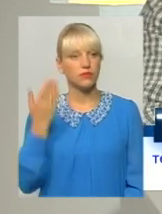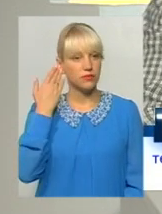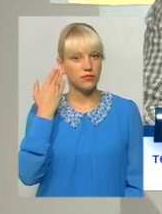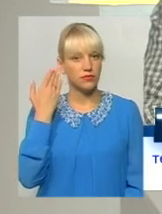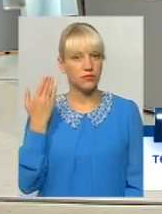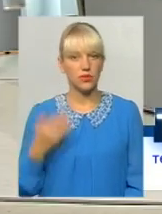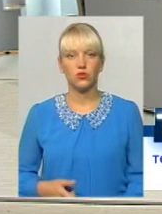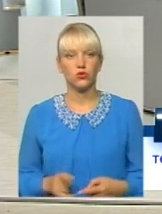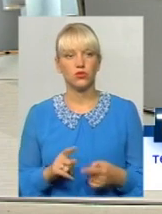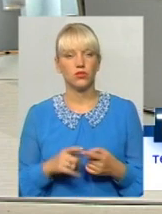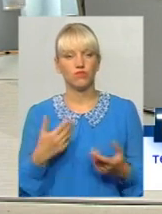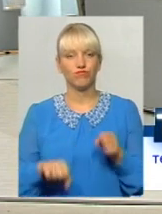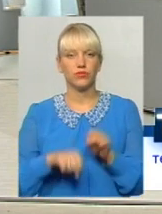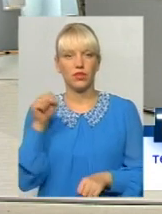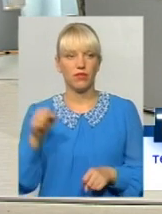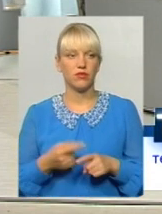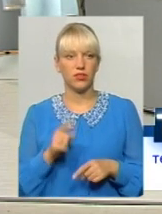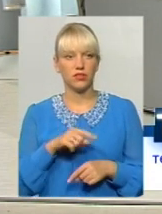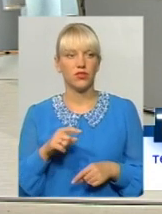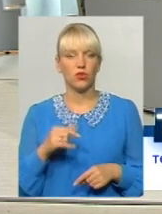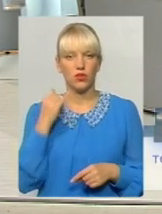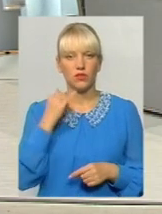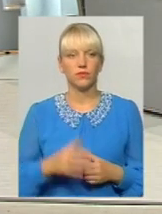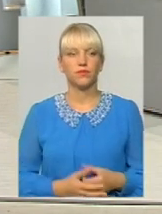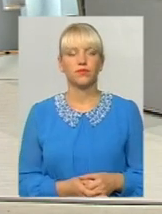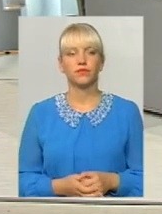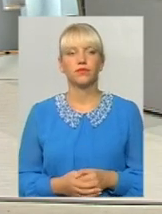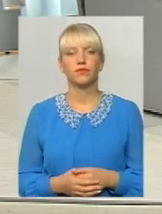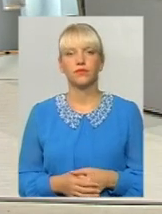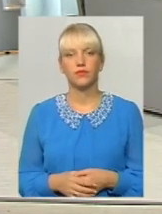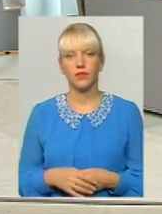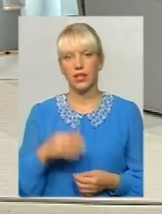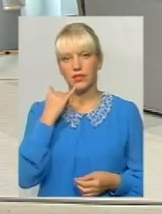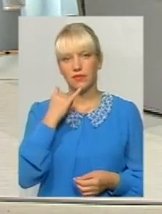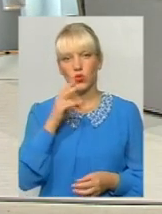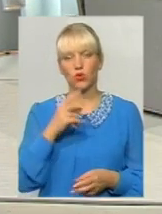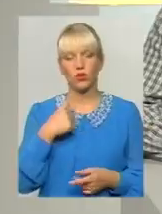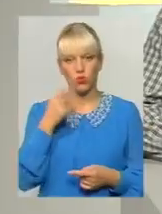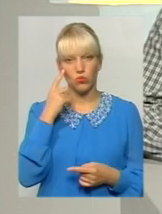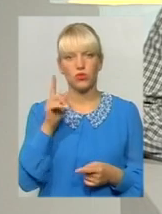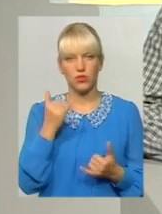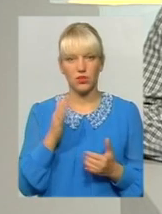Зірвався у нас дзвіночок, ну я думаю, зараз ще раз нас зателефонує